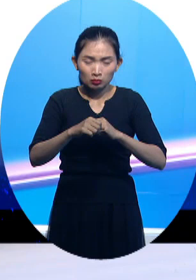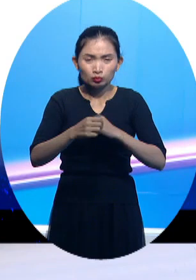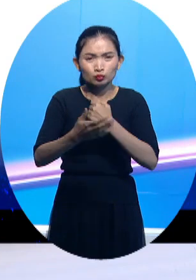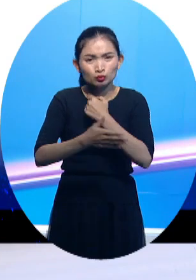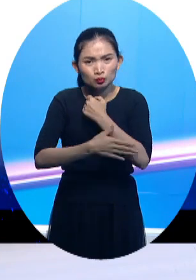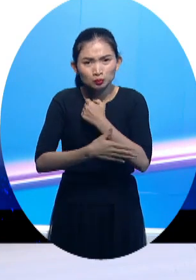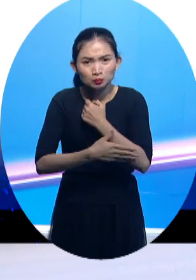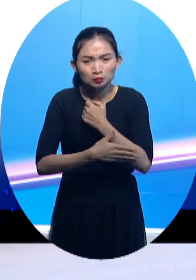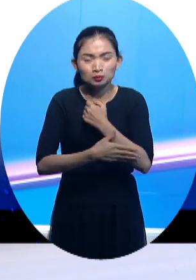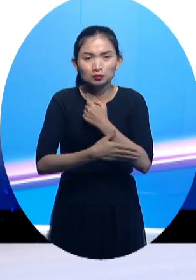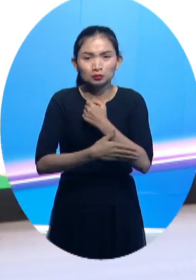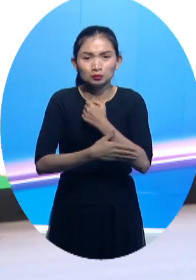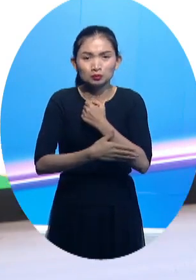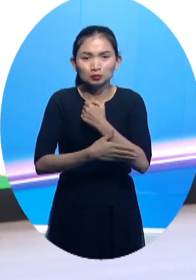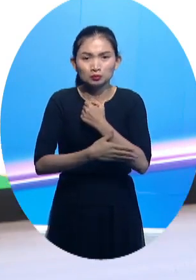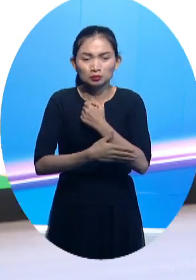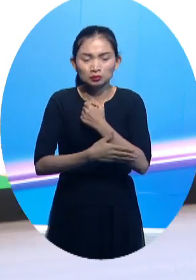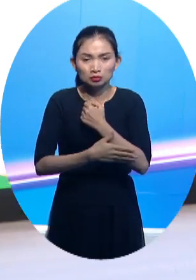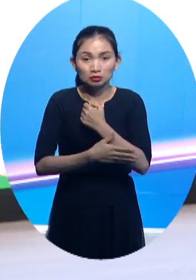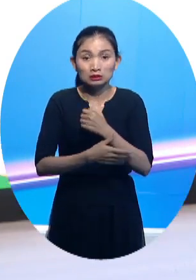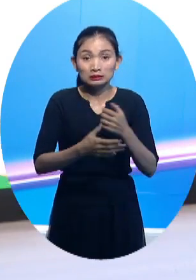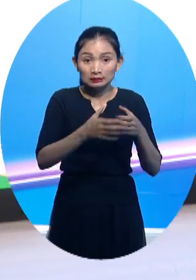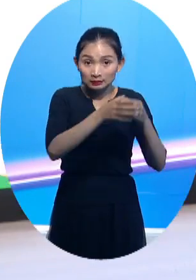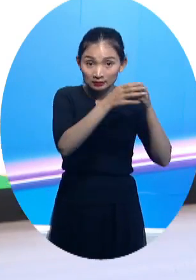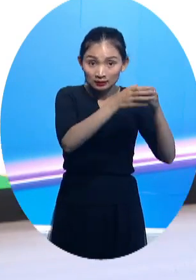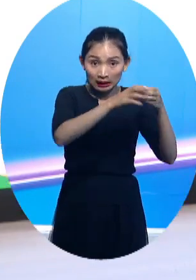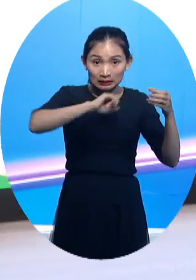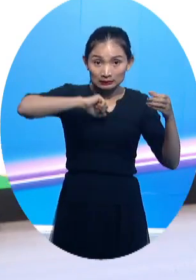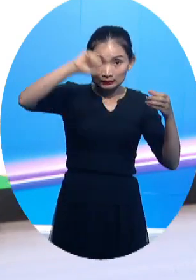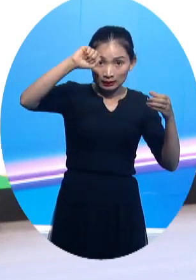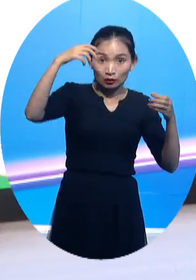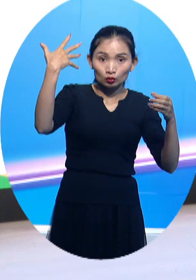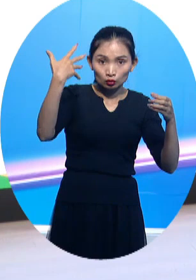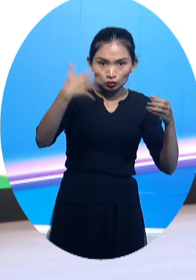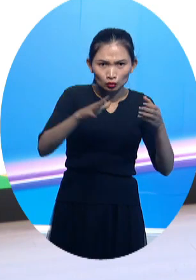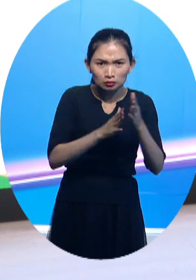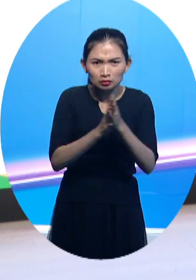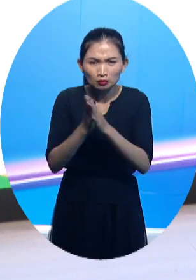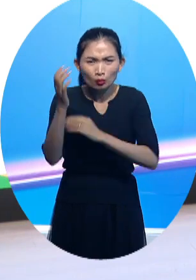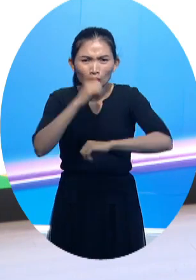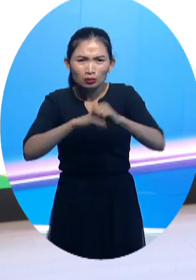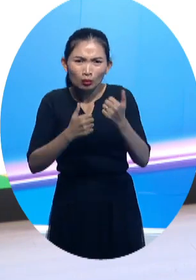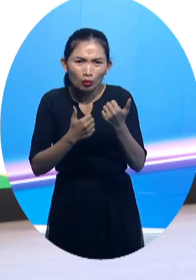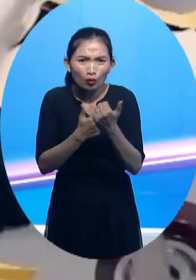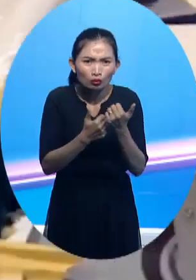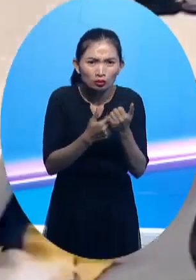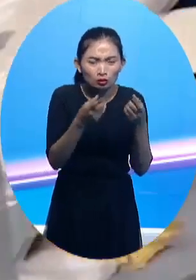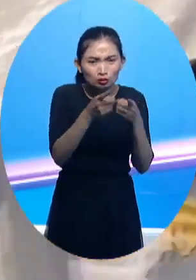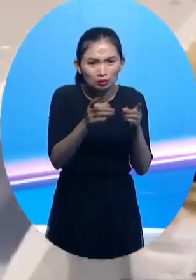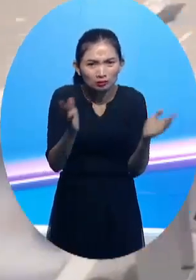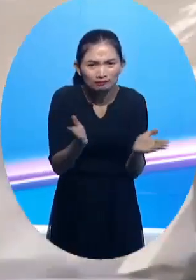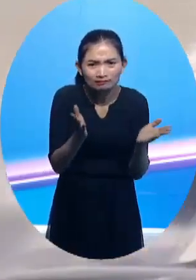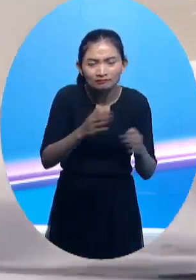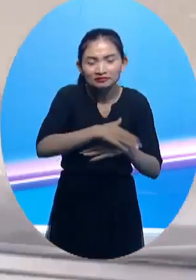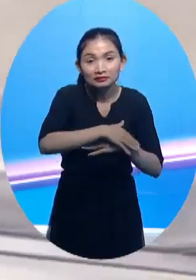triển khai cái hoạt động sau giải thưởng là tạo cơ hội để cho doanh nghiệp được phát triển và chúng tôi giữ vai